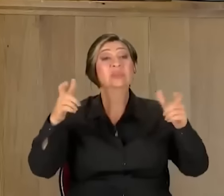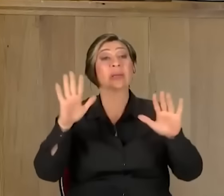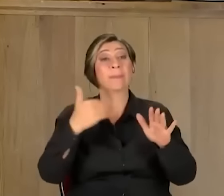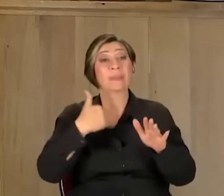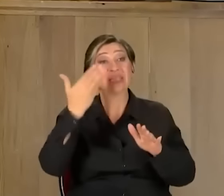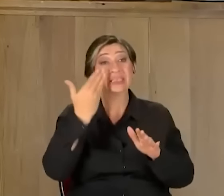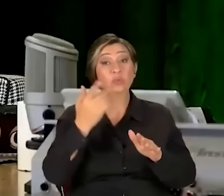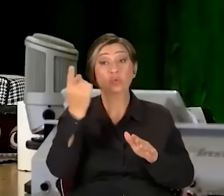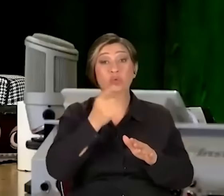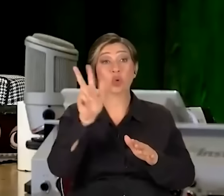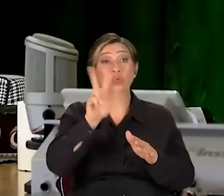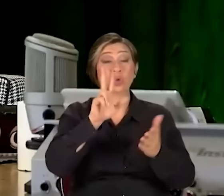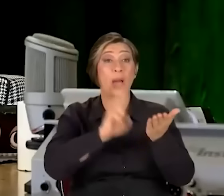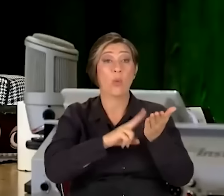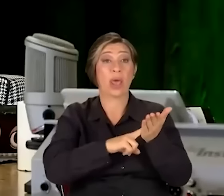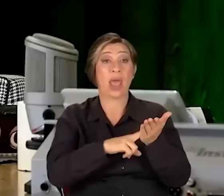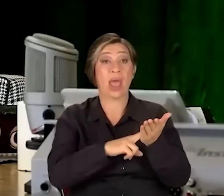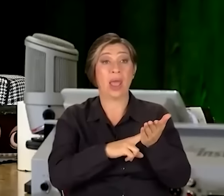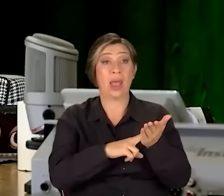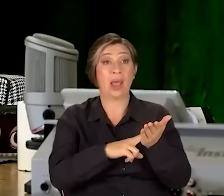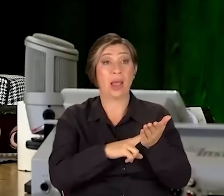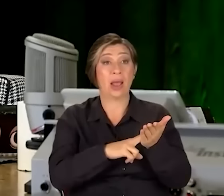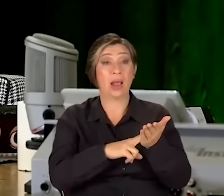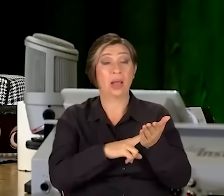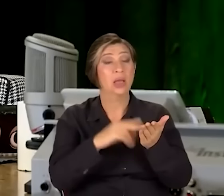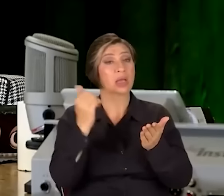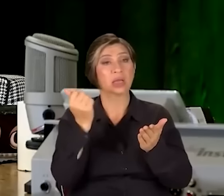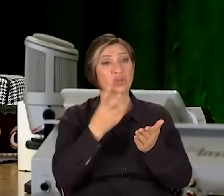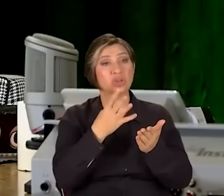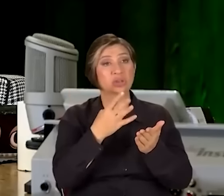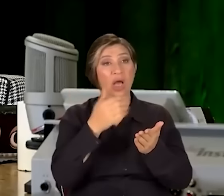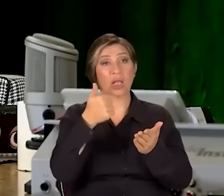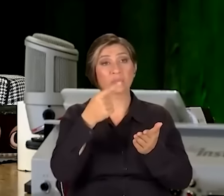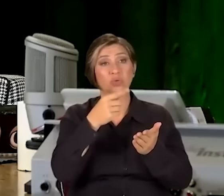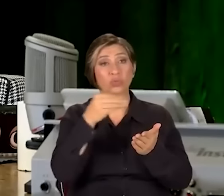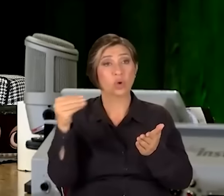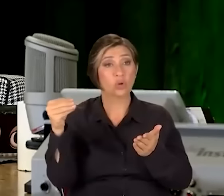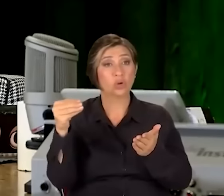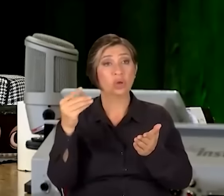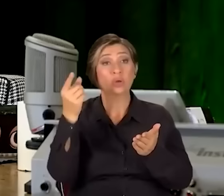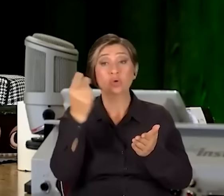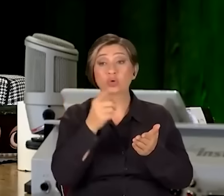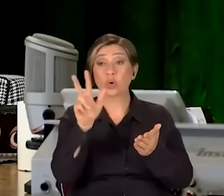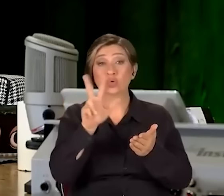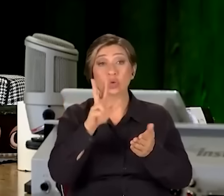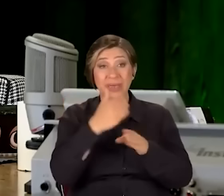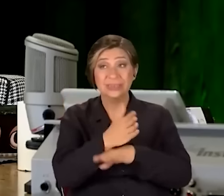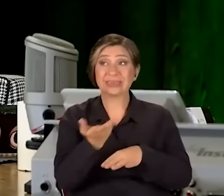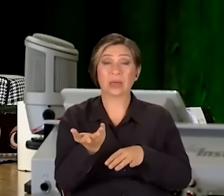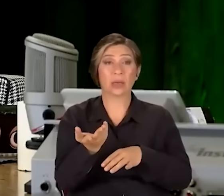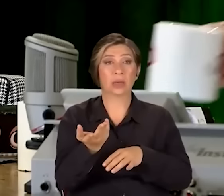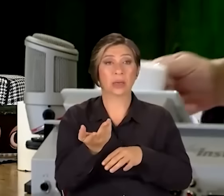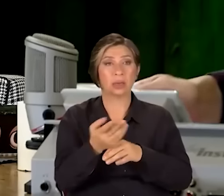benim izleyicilerim sadece %30'u abone. Evet. Kaç kişi bunlar? 6,5 milyon. Sadece %30'u aslında.